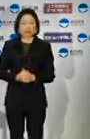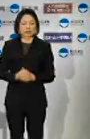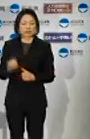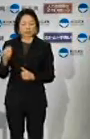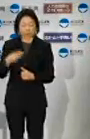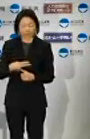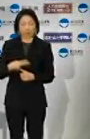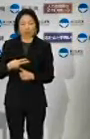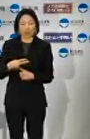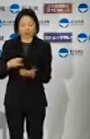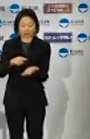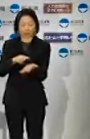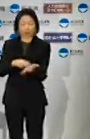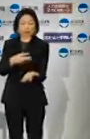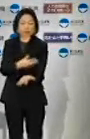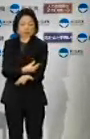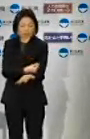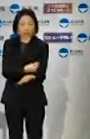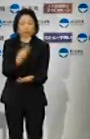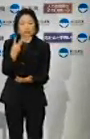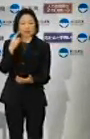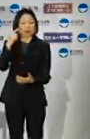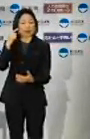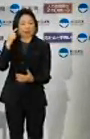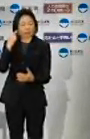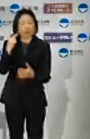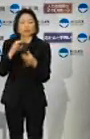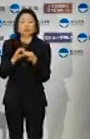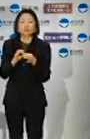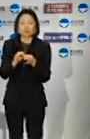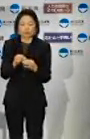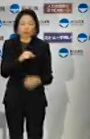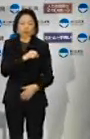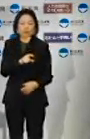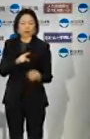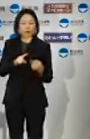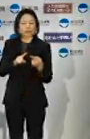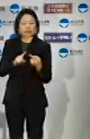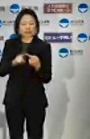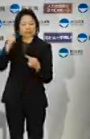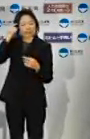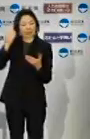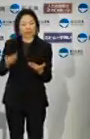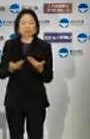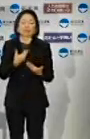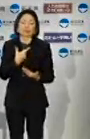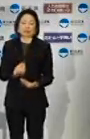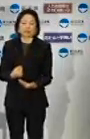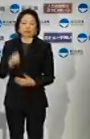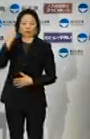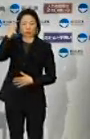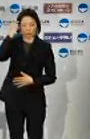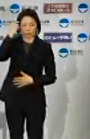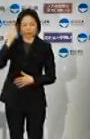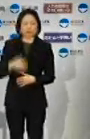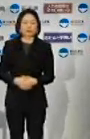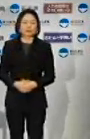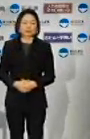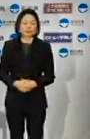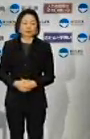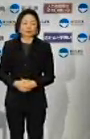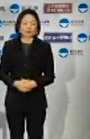ワクチンの3回目の接種ですね、これについて積極的に考えていただきたいというふうに思います。